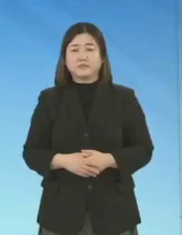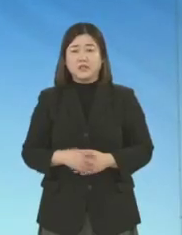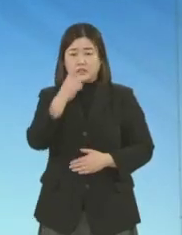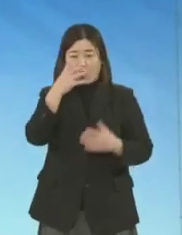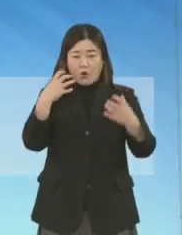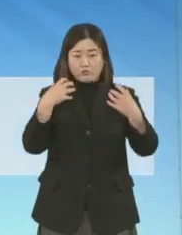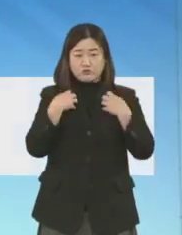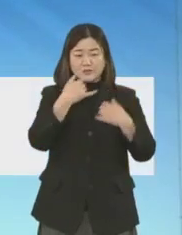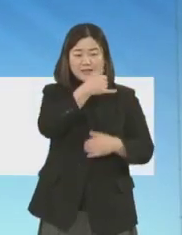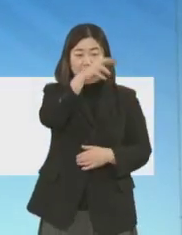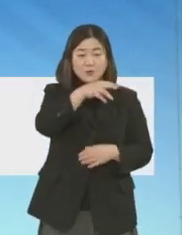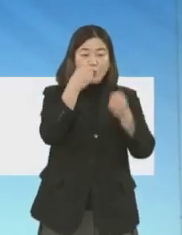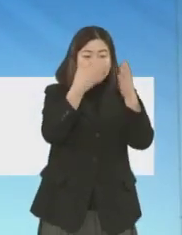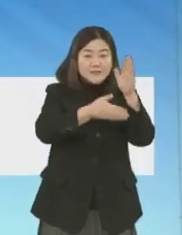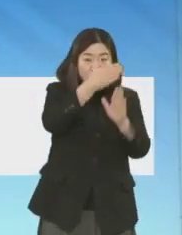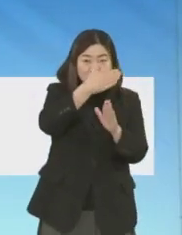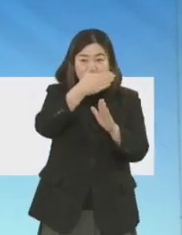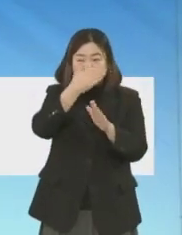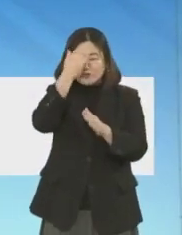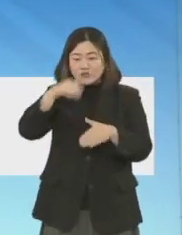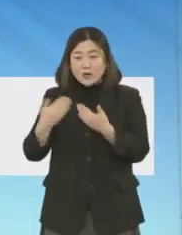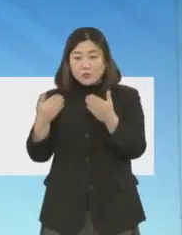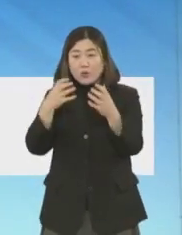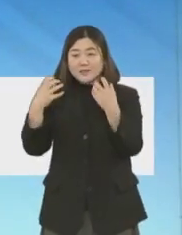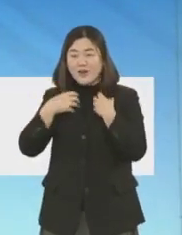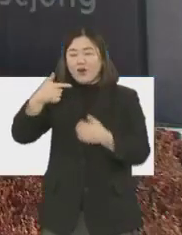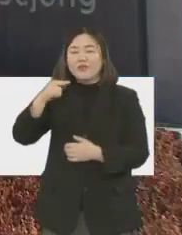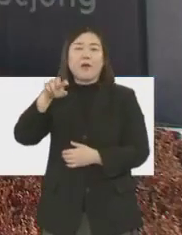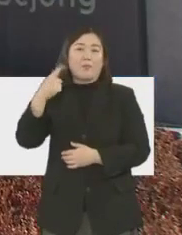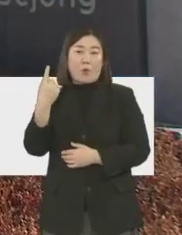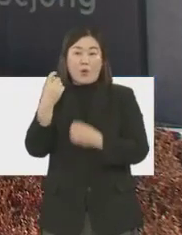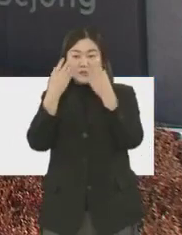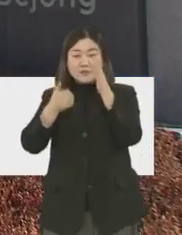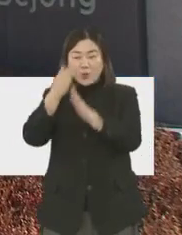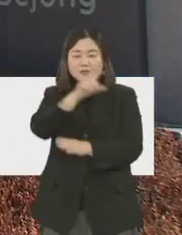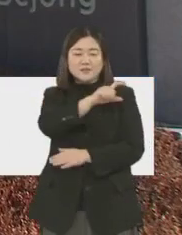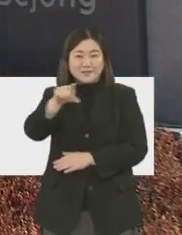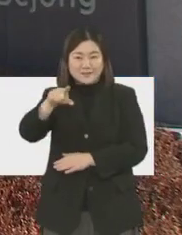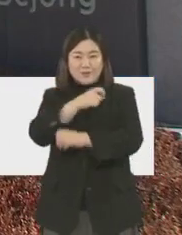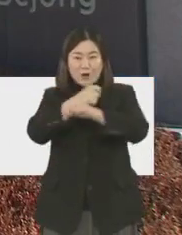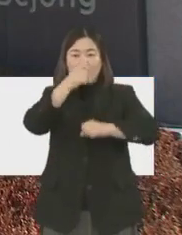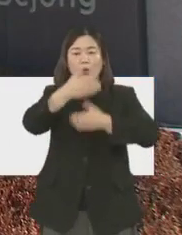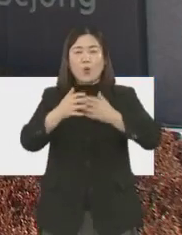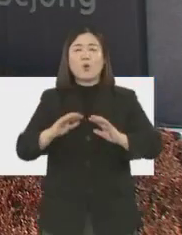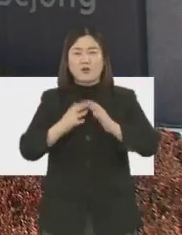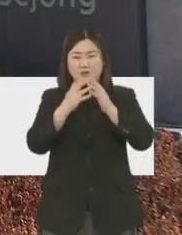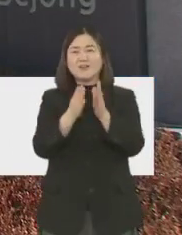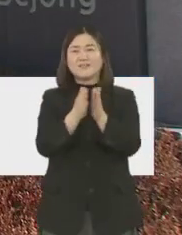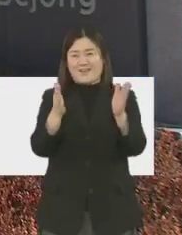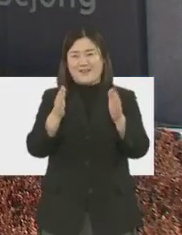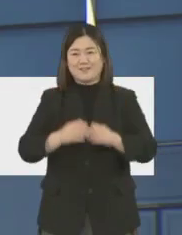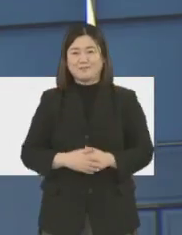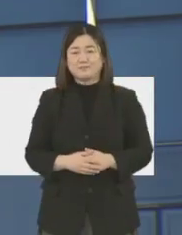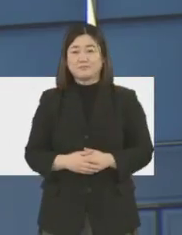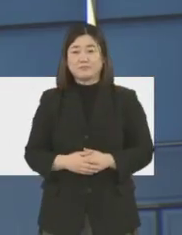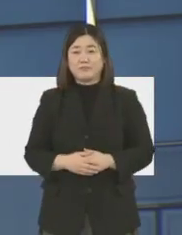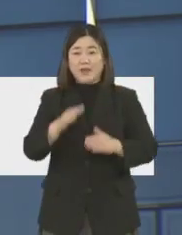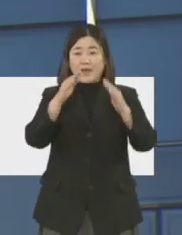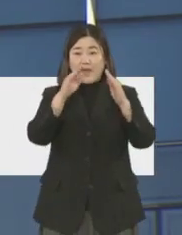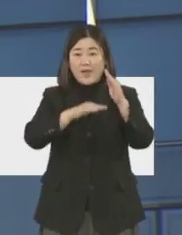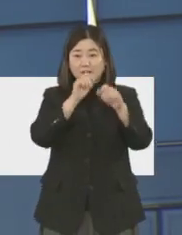정부청사가 위치한 세종시 신도시와 충남도청에 입주한 내포신도시로 있는 광역도로 건설이 본격화됩니다